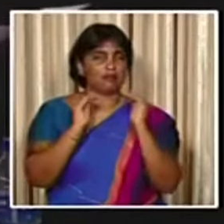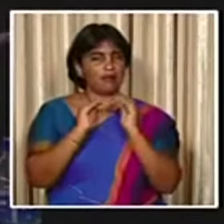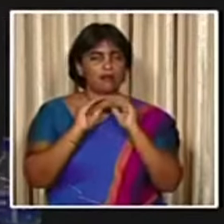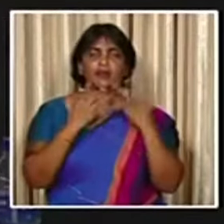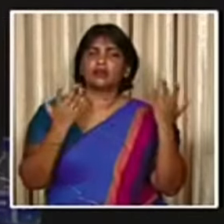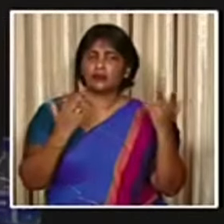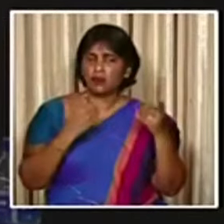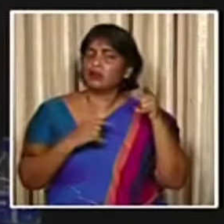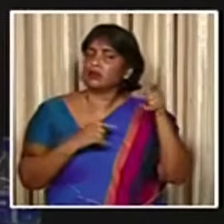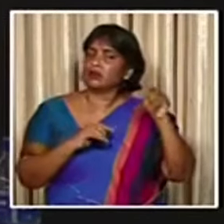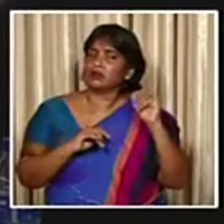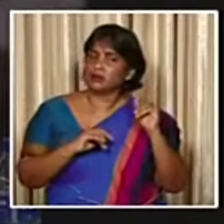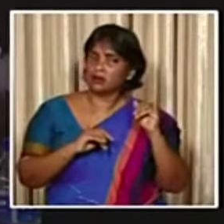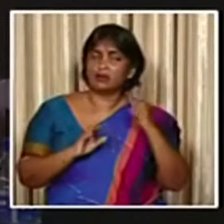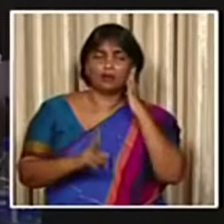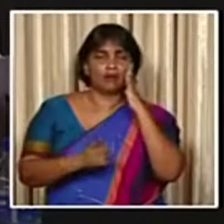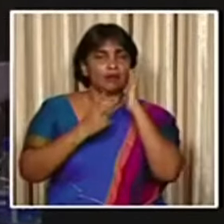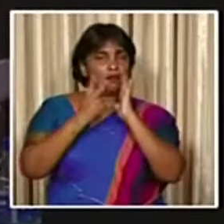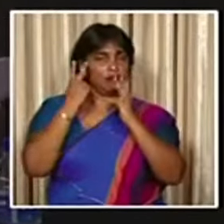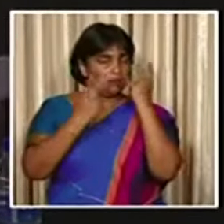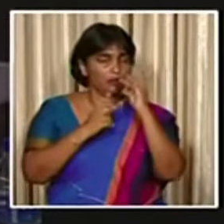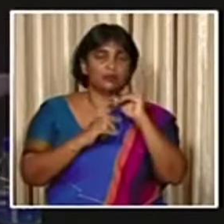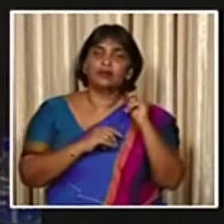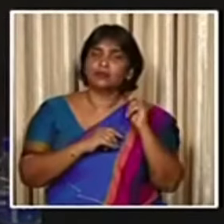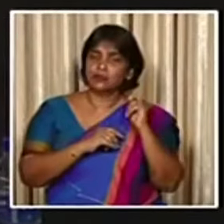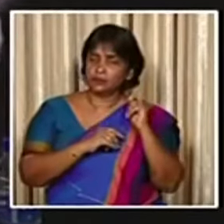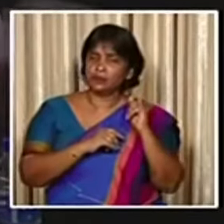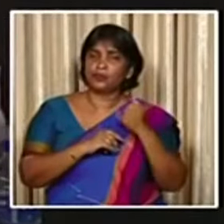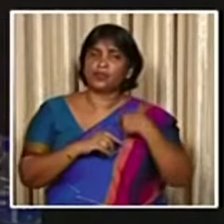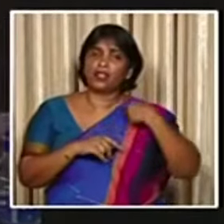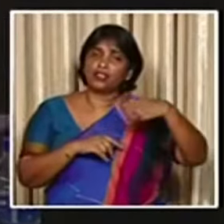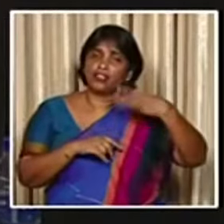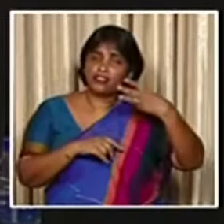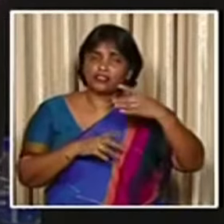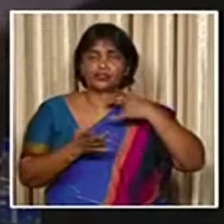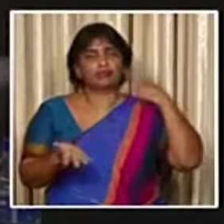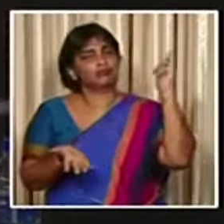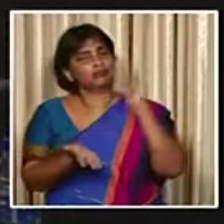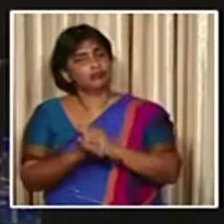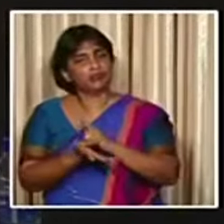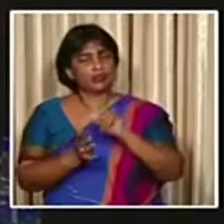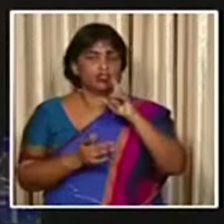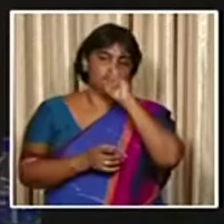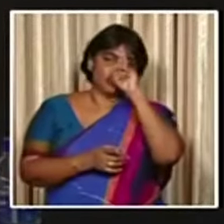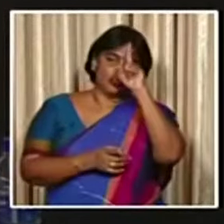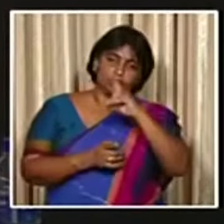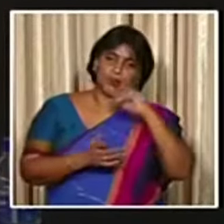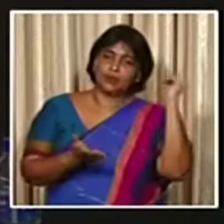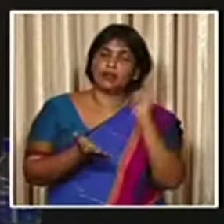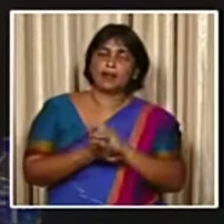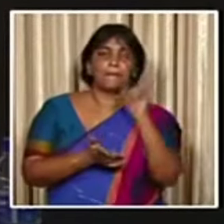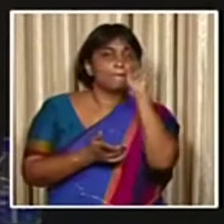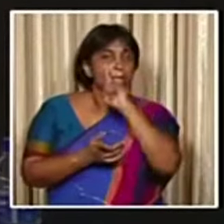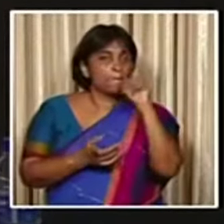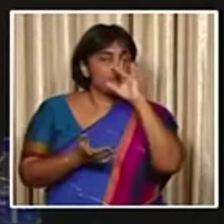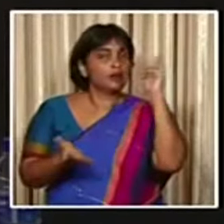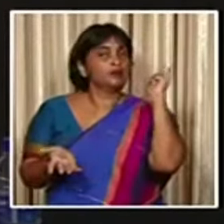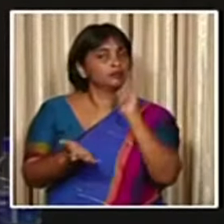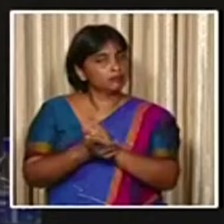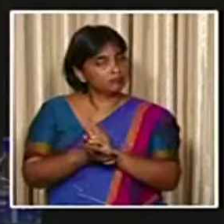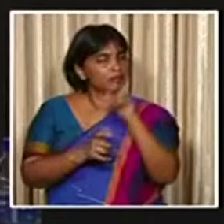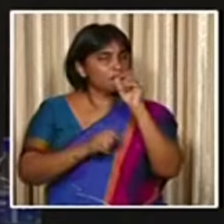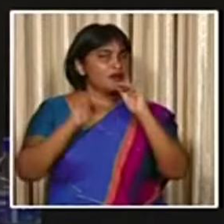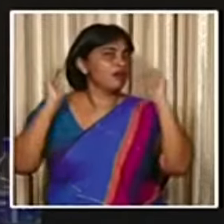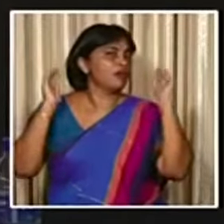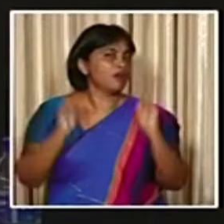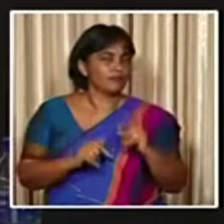ගරු සභාපතිතුමනි. මොකද සංචාරකයෝ සමහරලාට දවස් 3-4ට එනවා. සතියට එන අයත් ඉන්නවා. මාස ගණන් වලට එන සංචාරක